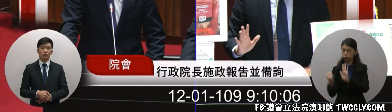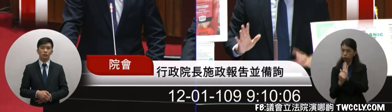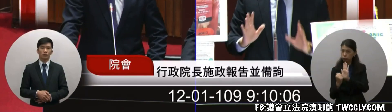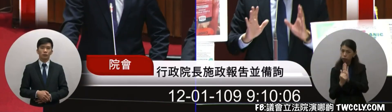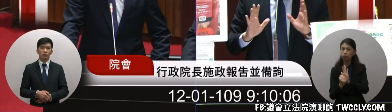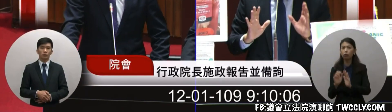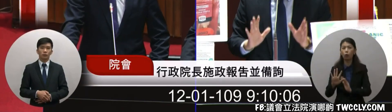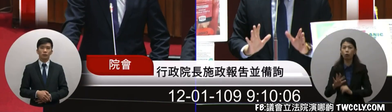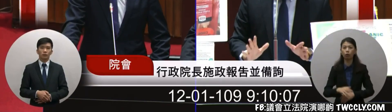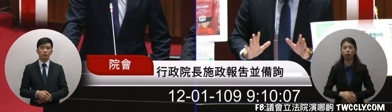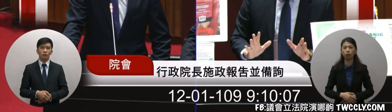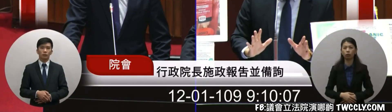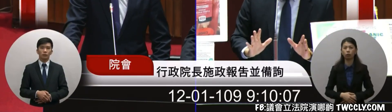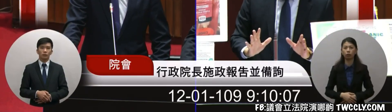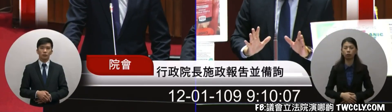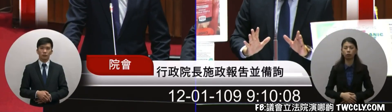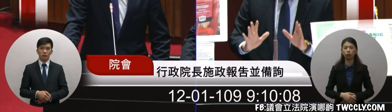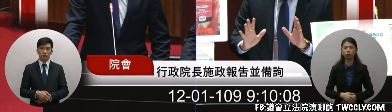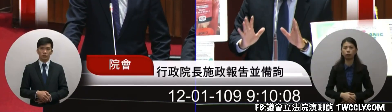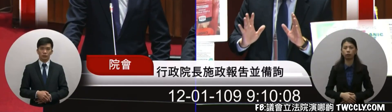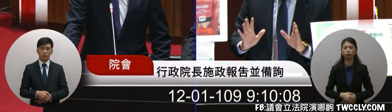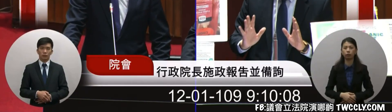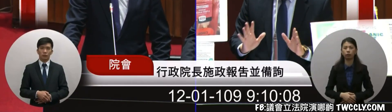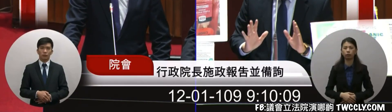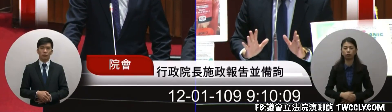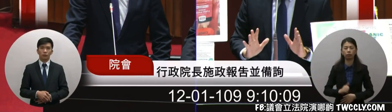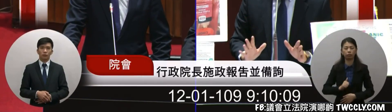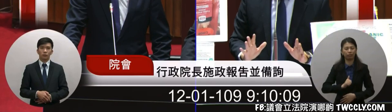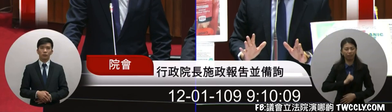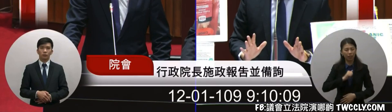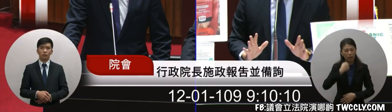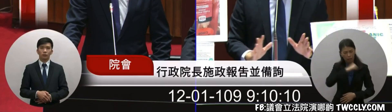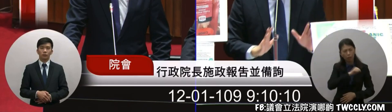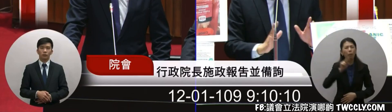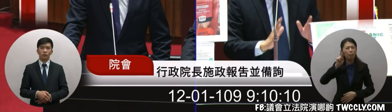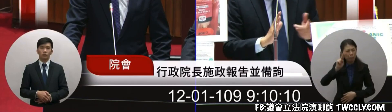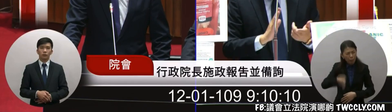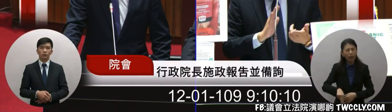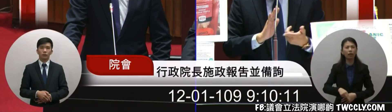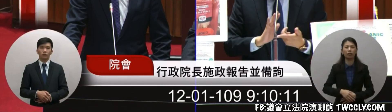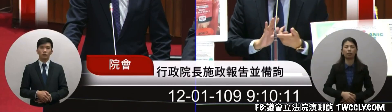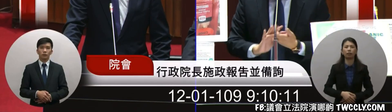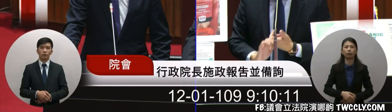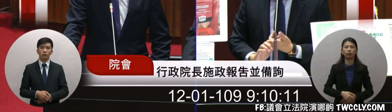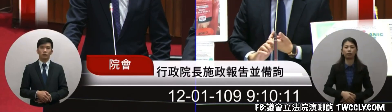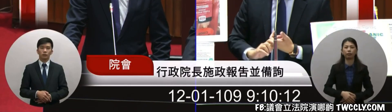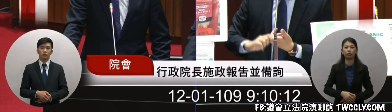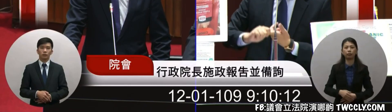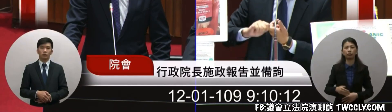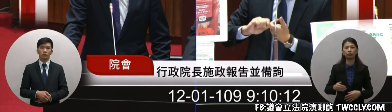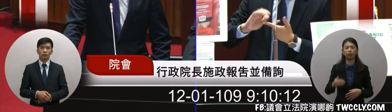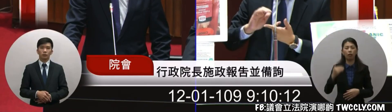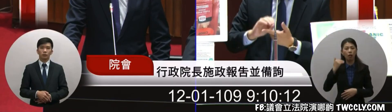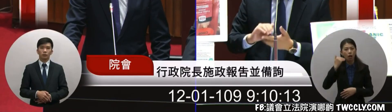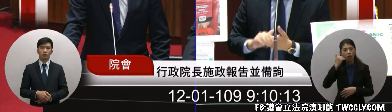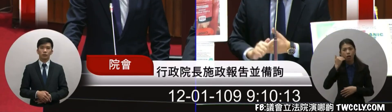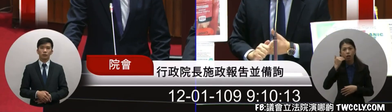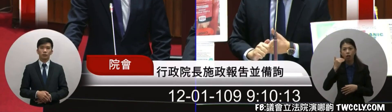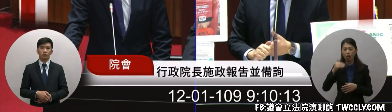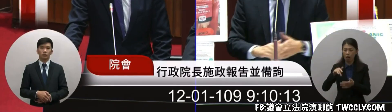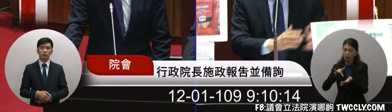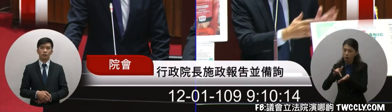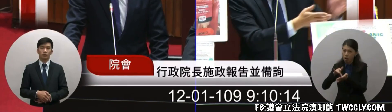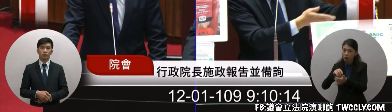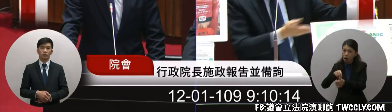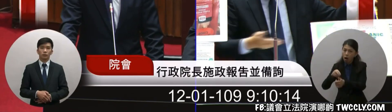到，就是这个标示的问题没有像我们想的那么困难。就是说，如果不含乙型受体素，不含莱克多巴